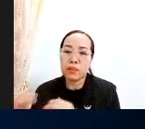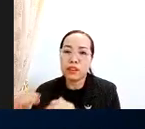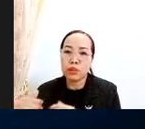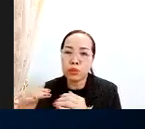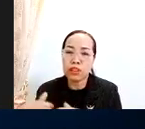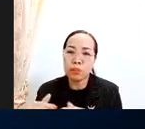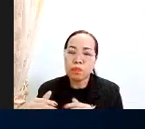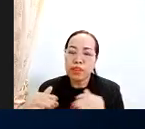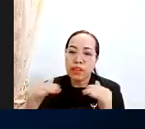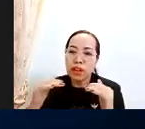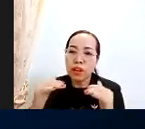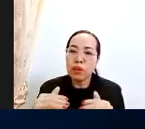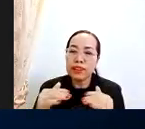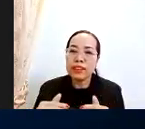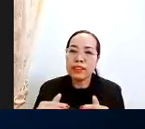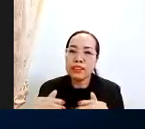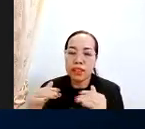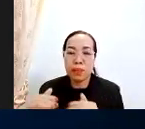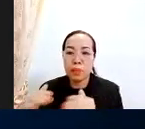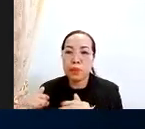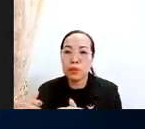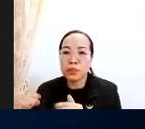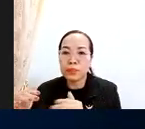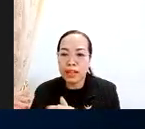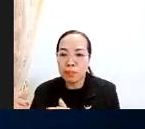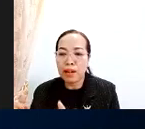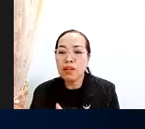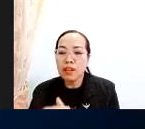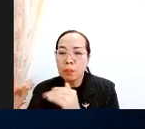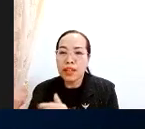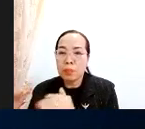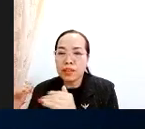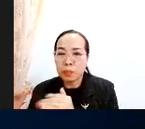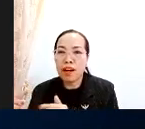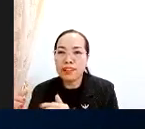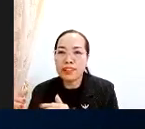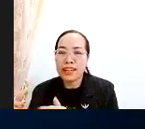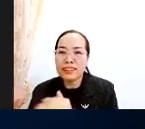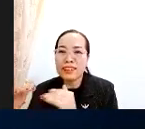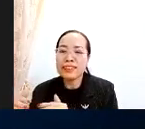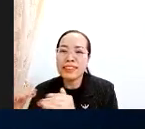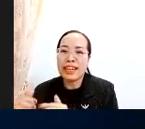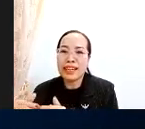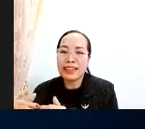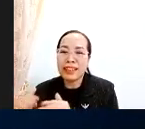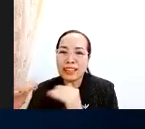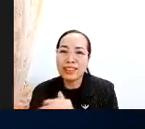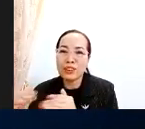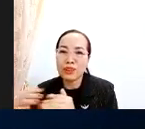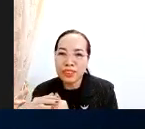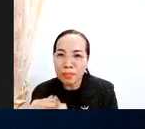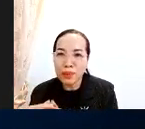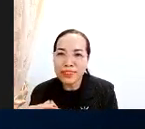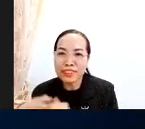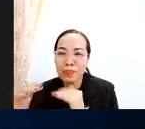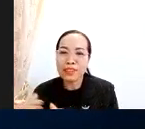con tao vì nhục tôn lập khuôn dương chả lạc đồ tìm xà máu prao là tập họ chả dương chiên nè à tệ